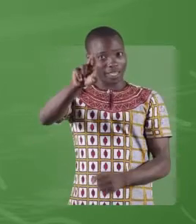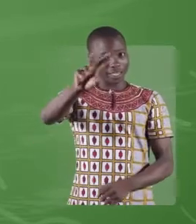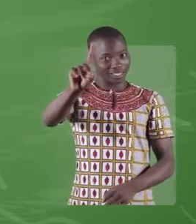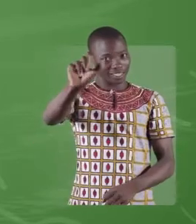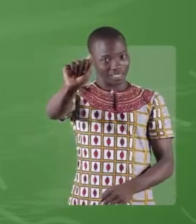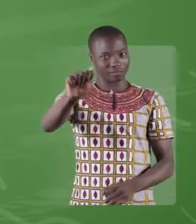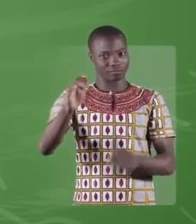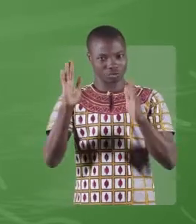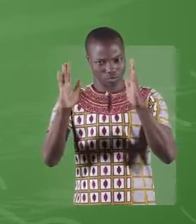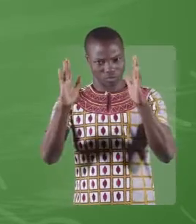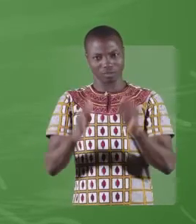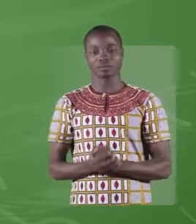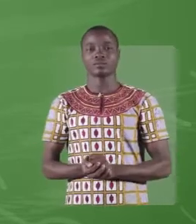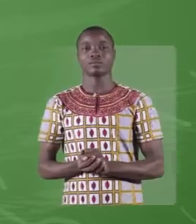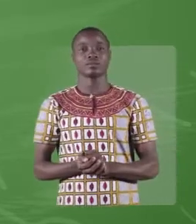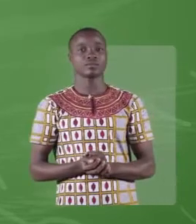RDA.